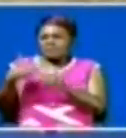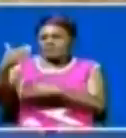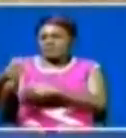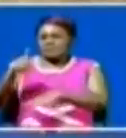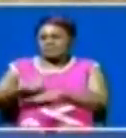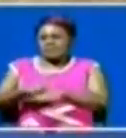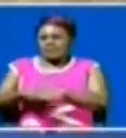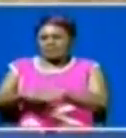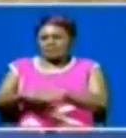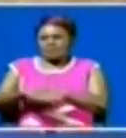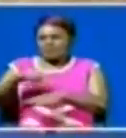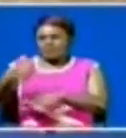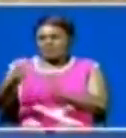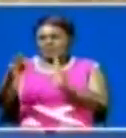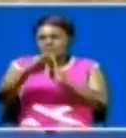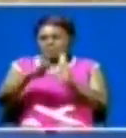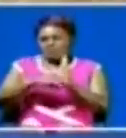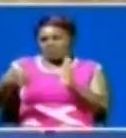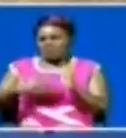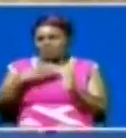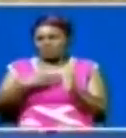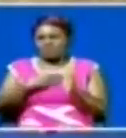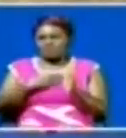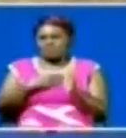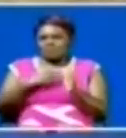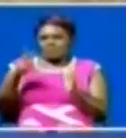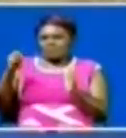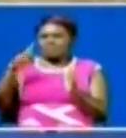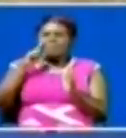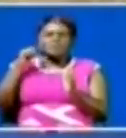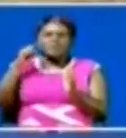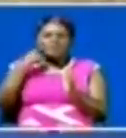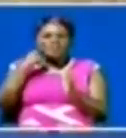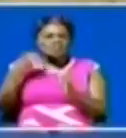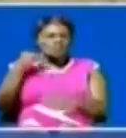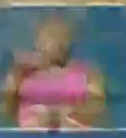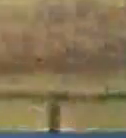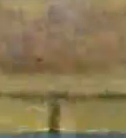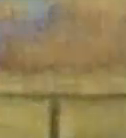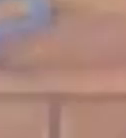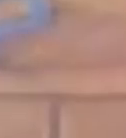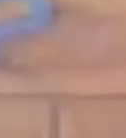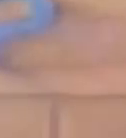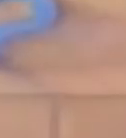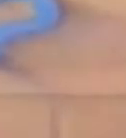mwingine kwenye makala mengine na mgeni mwingine. Jina langu ni Mary Kilobi nikiwa katika kaunti ya Nakuru.